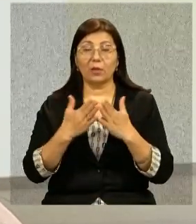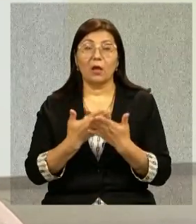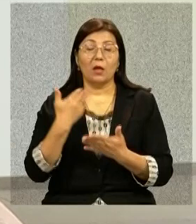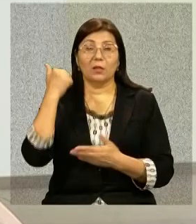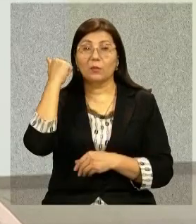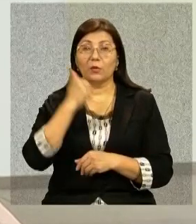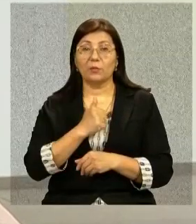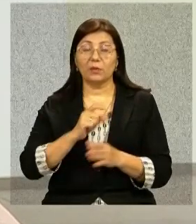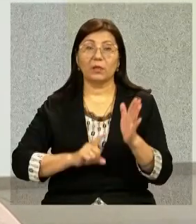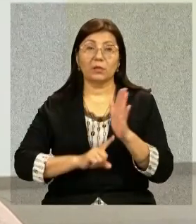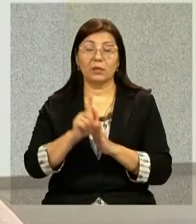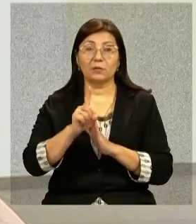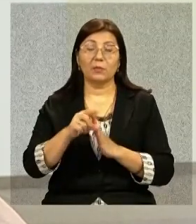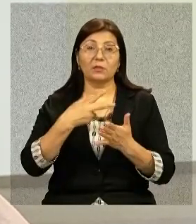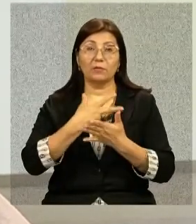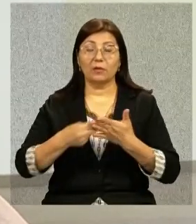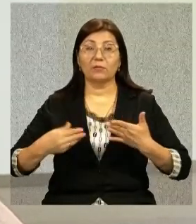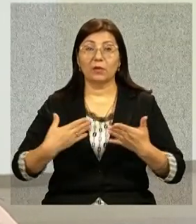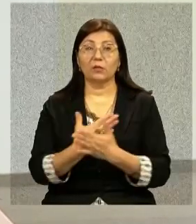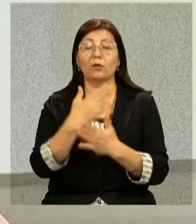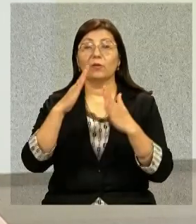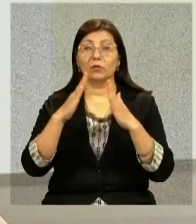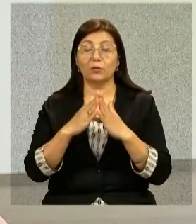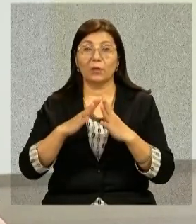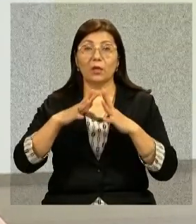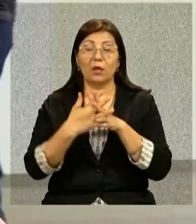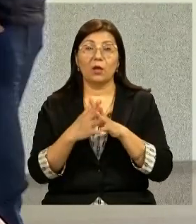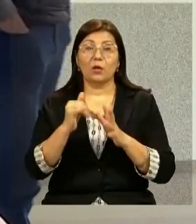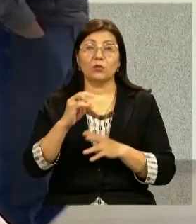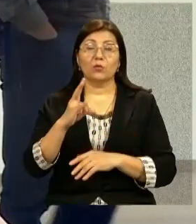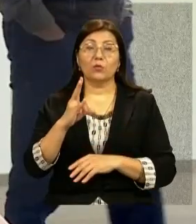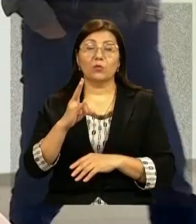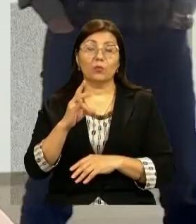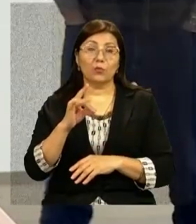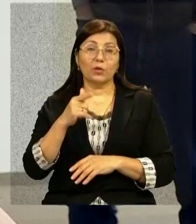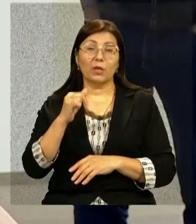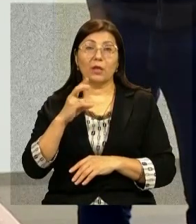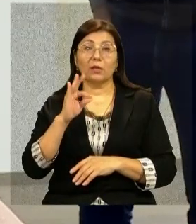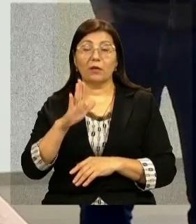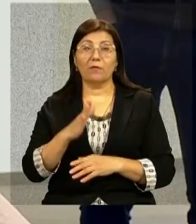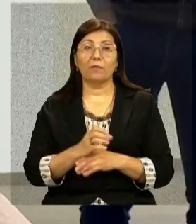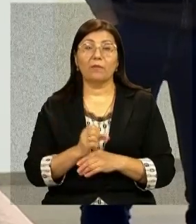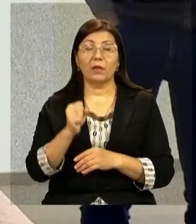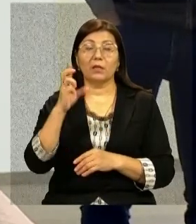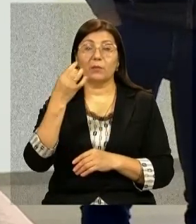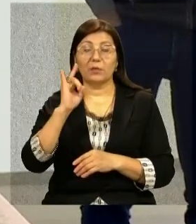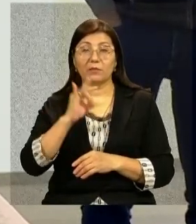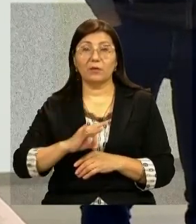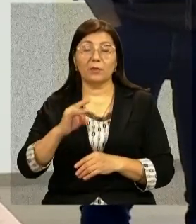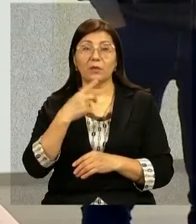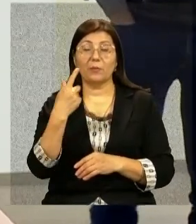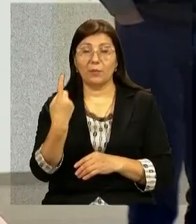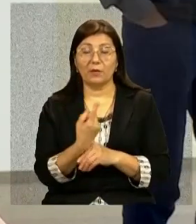неделе начался выкуп новых домов в селе Жургенев Айтекибийского района. Первые 5 домов уже